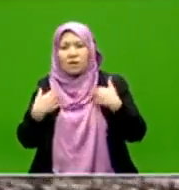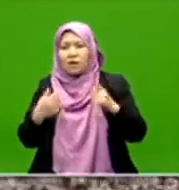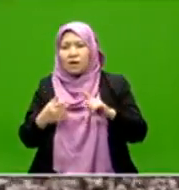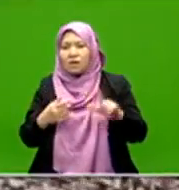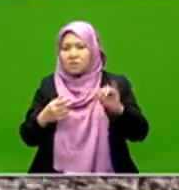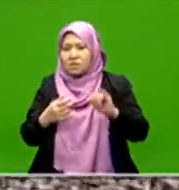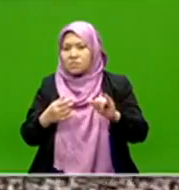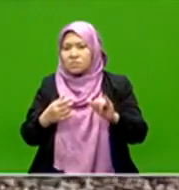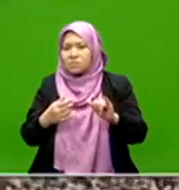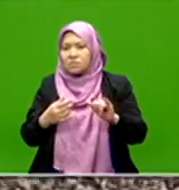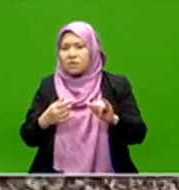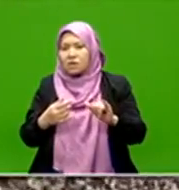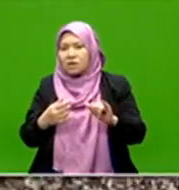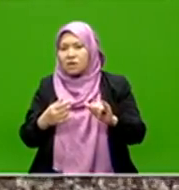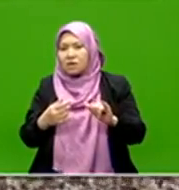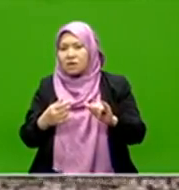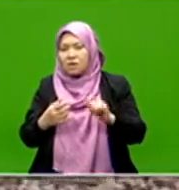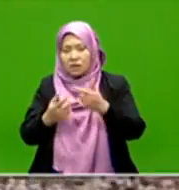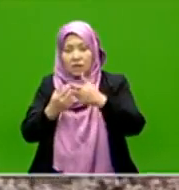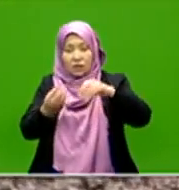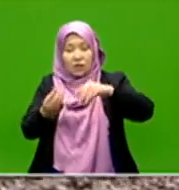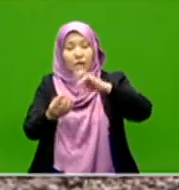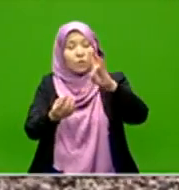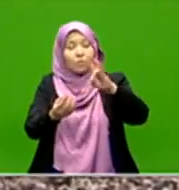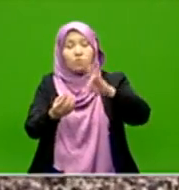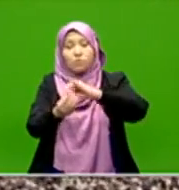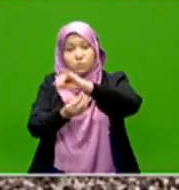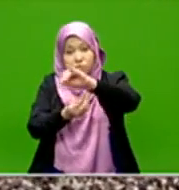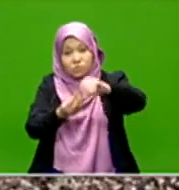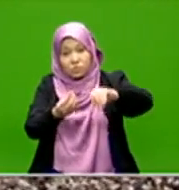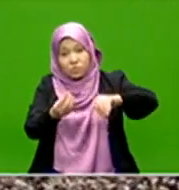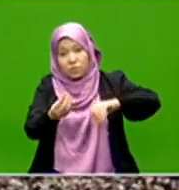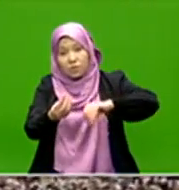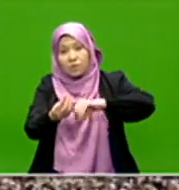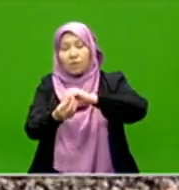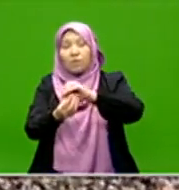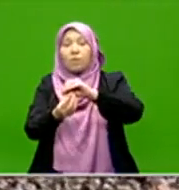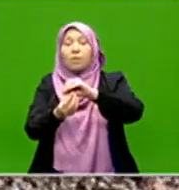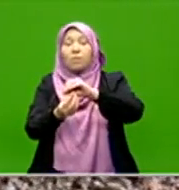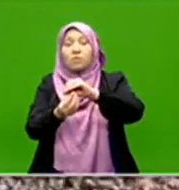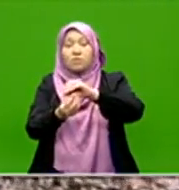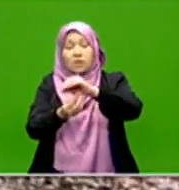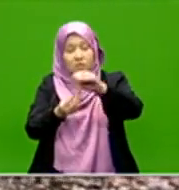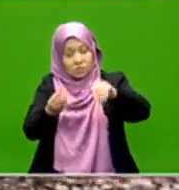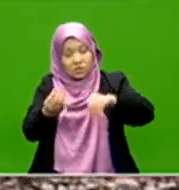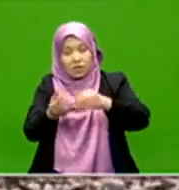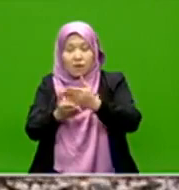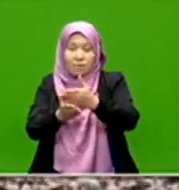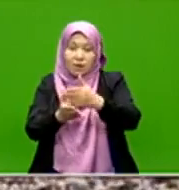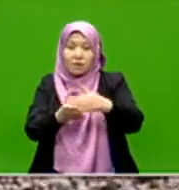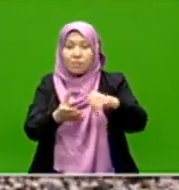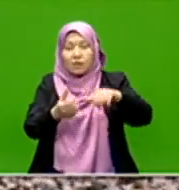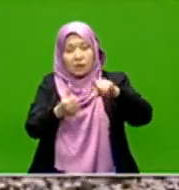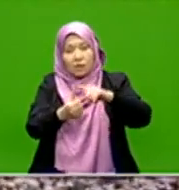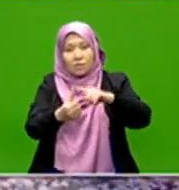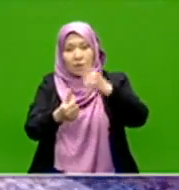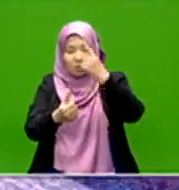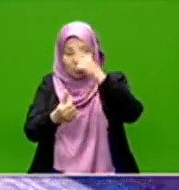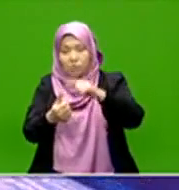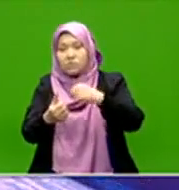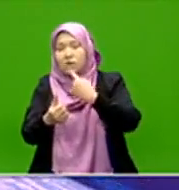bahagikan maknanya tujuh pusingan itu, tujuh pusingan. Doa yang spesifik setiap pusingan itu. Subhanallah. Jadi pusingan pertama dengan saya dengan